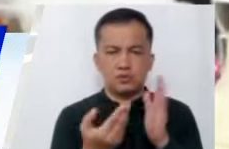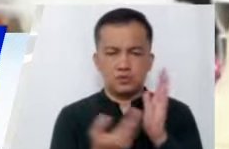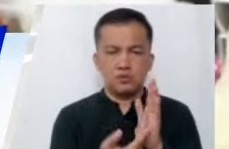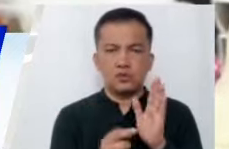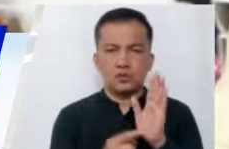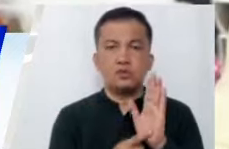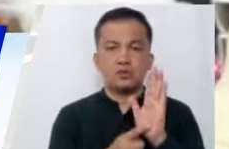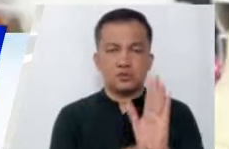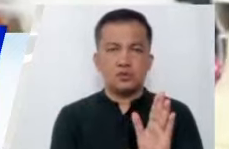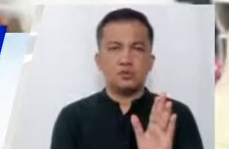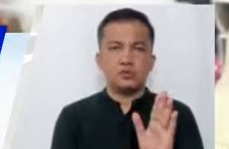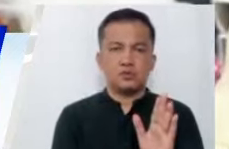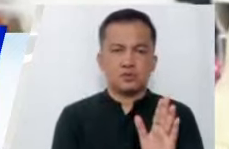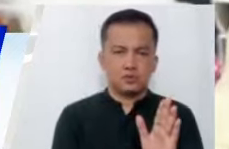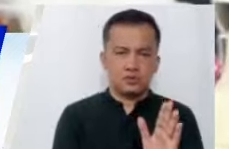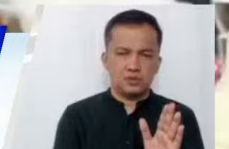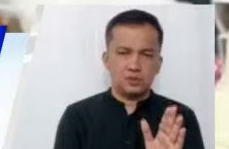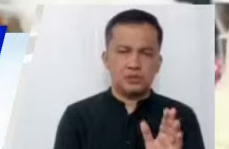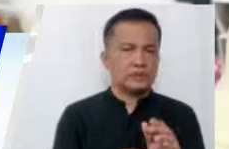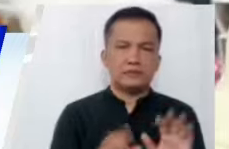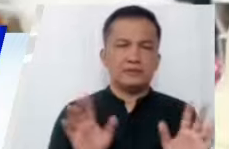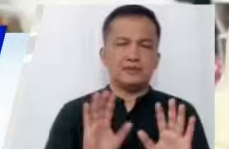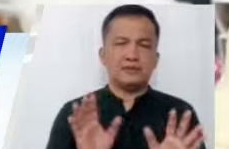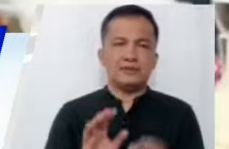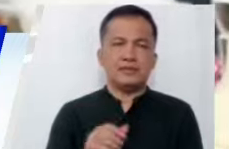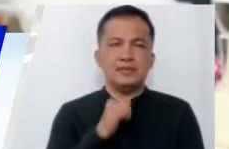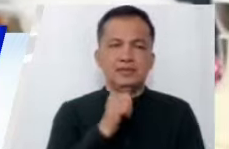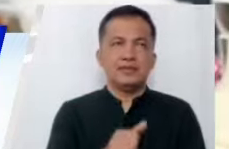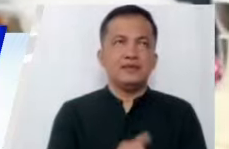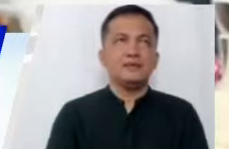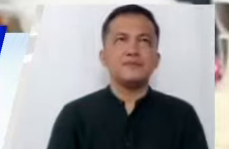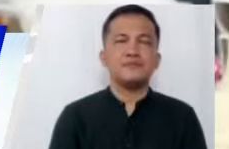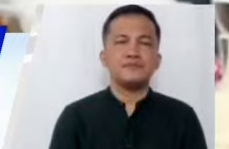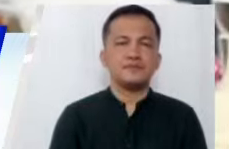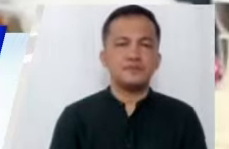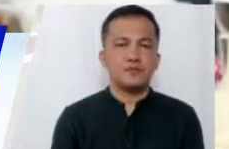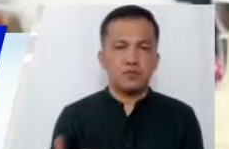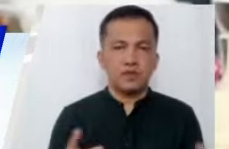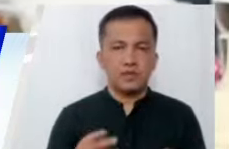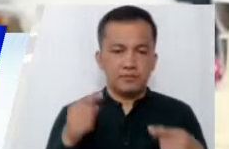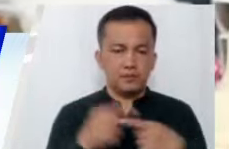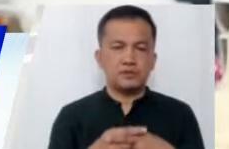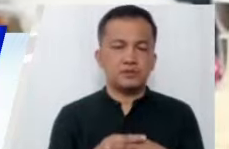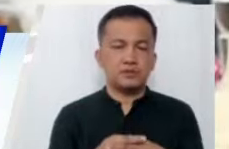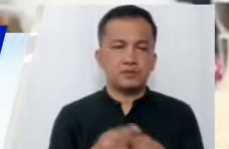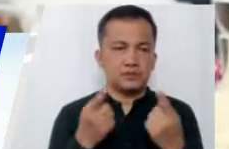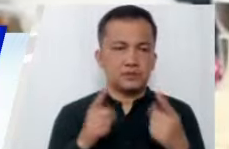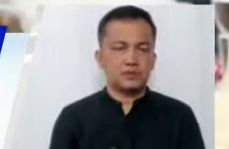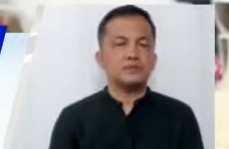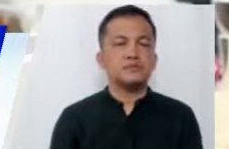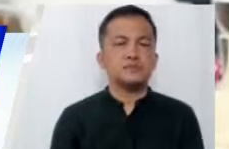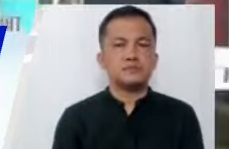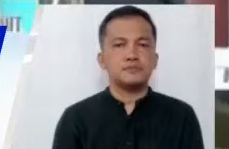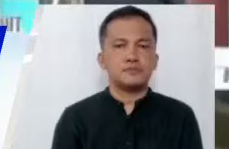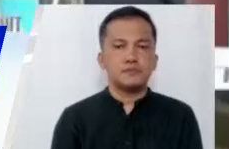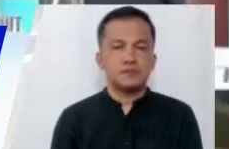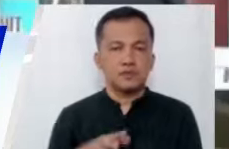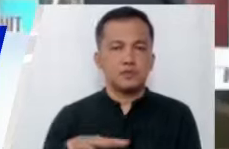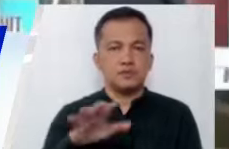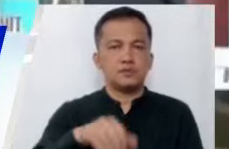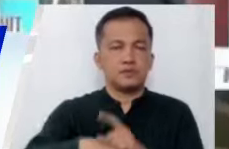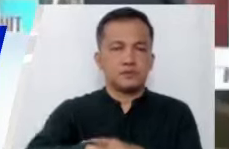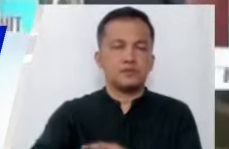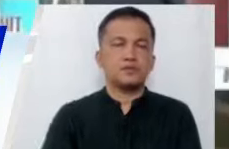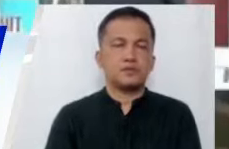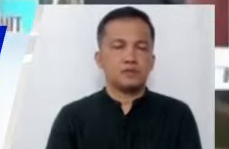na hindi po wala pong violation na nangyari doon sa buong period na yun. Sinisiguro